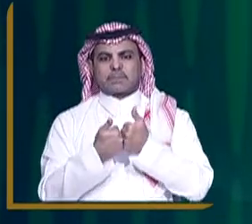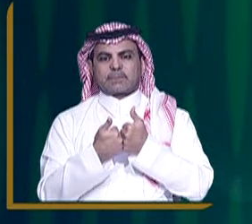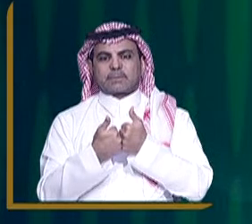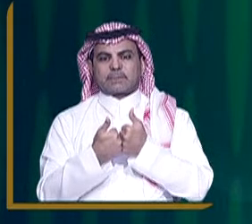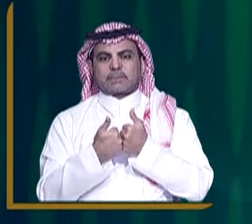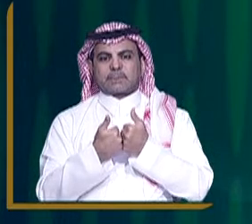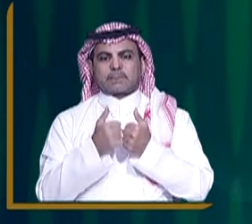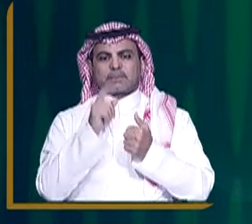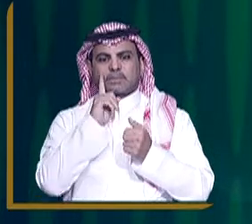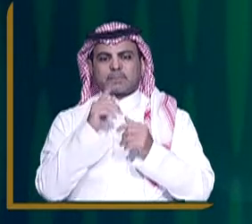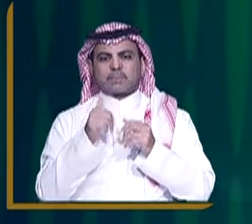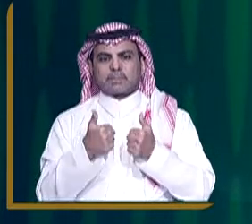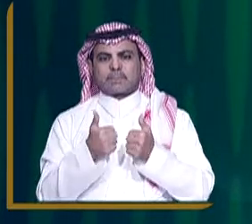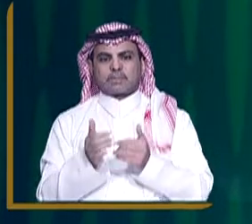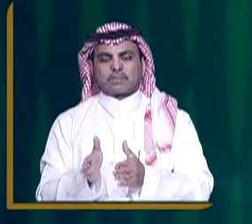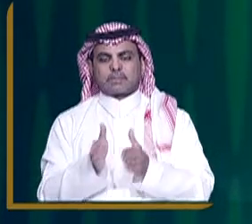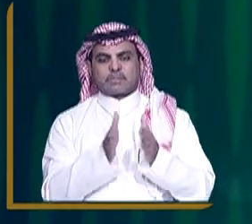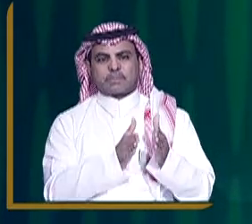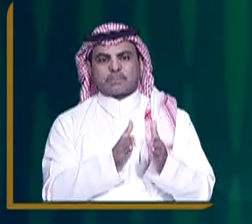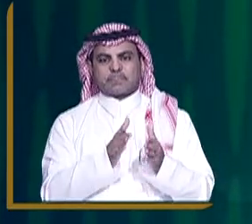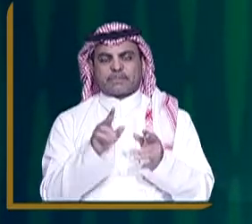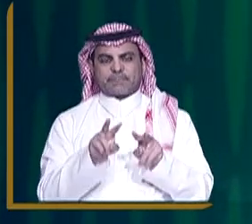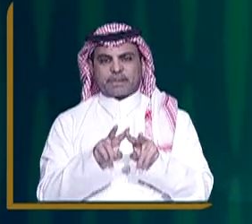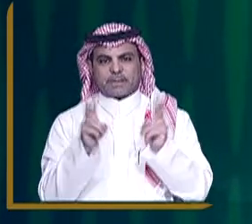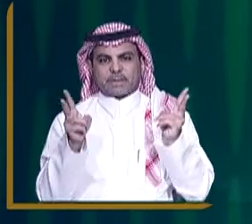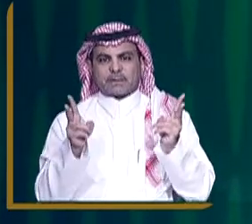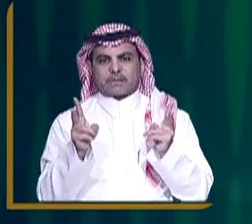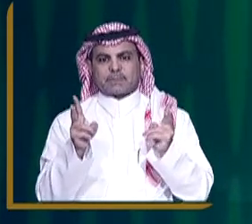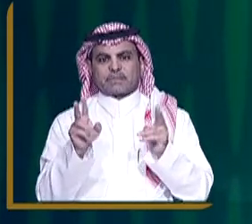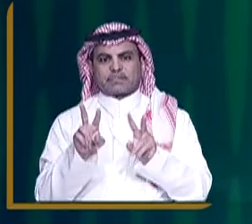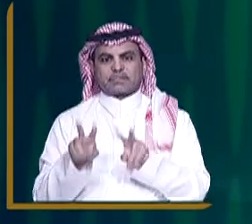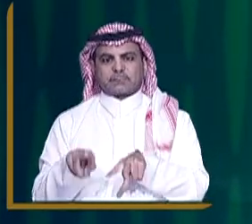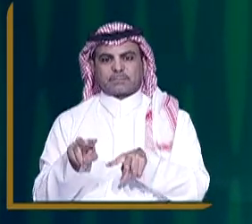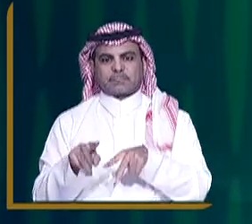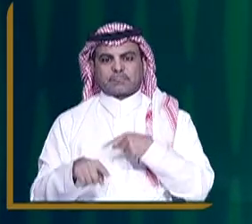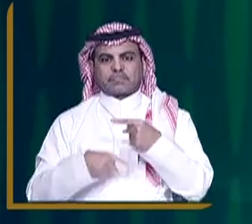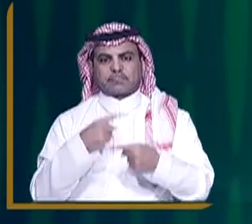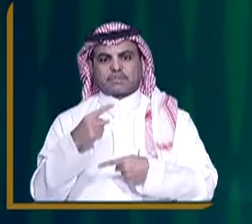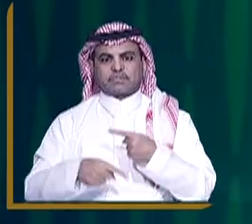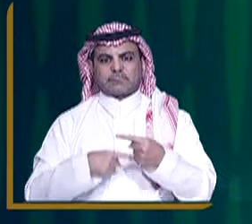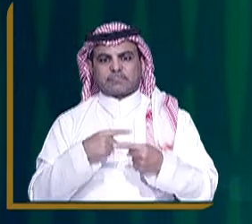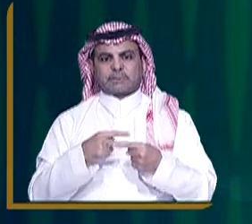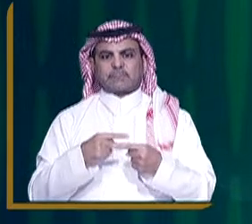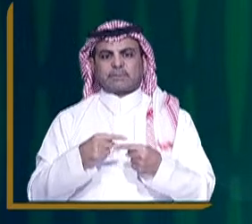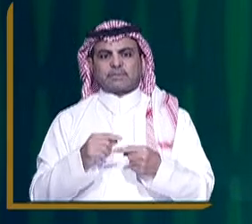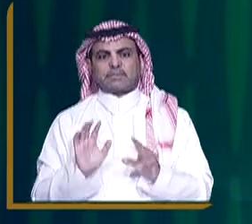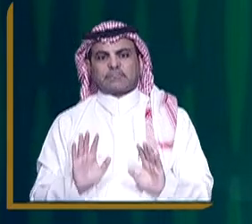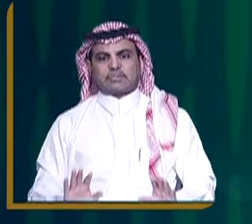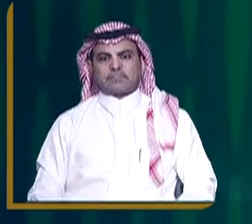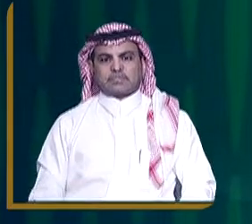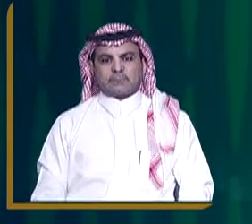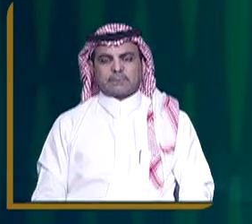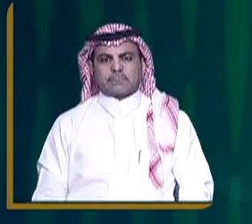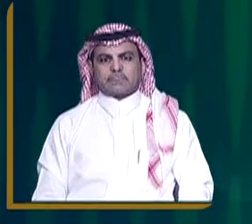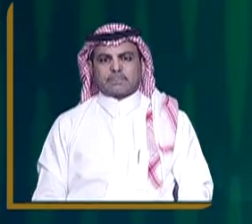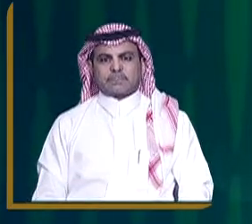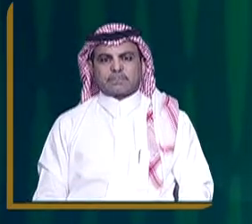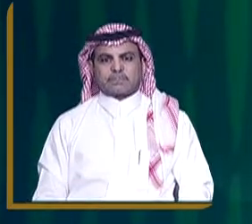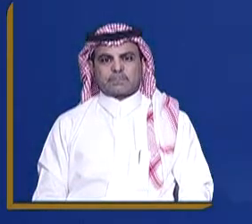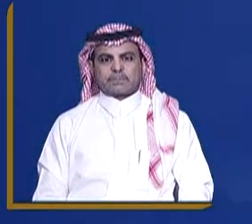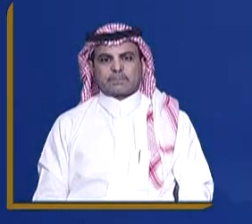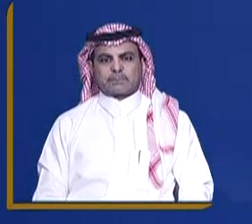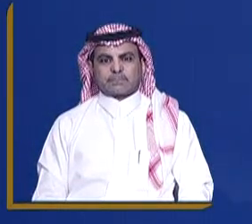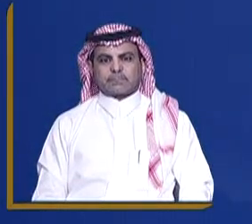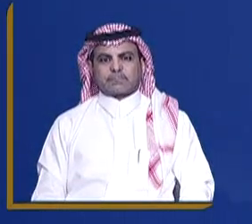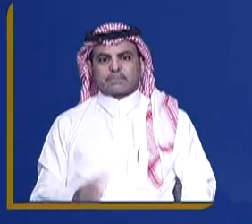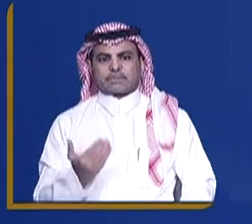الأمور. هل يوجد تغير أو نبقى على نفس النظام؟ طيب، طبعا أنا يمكن